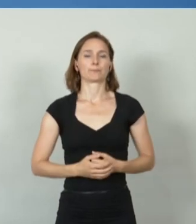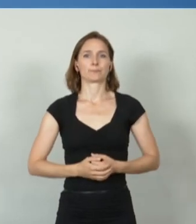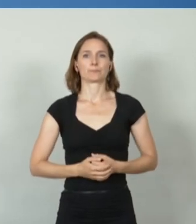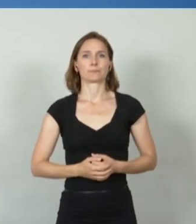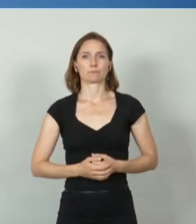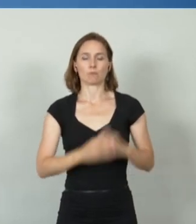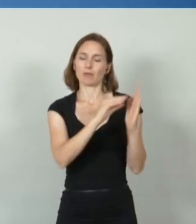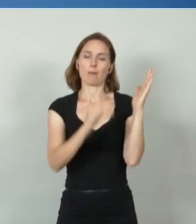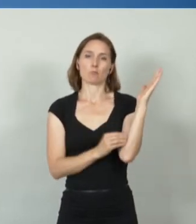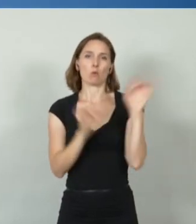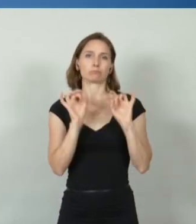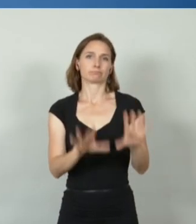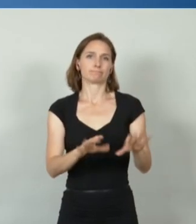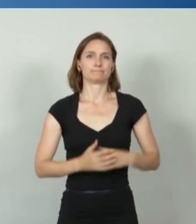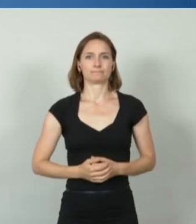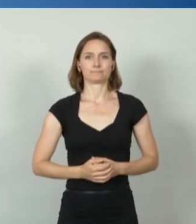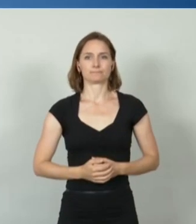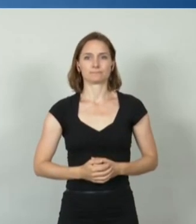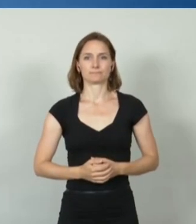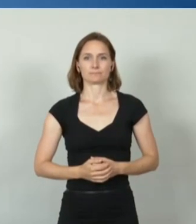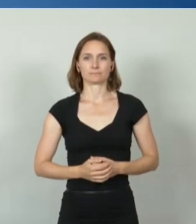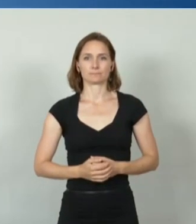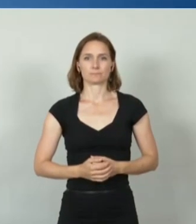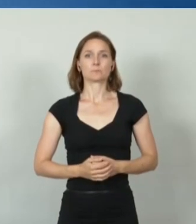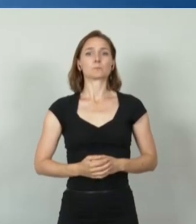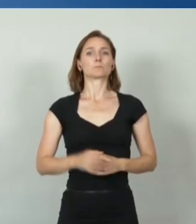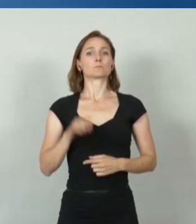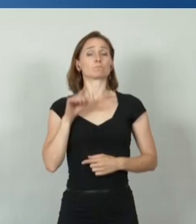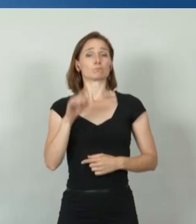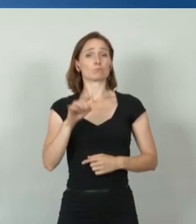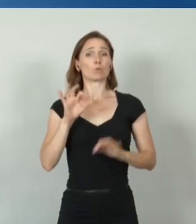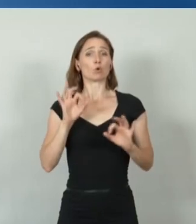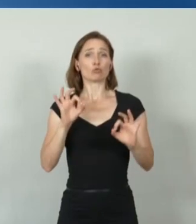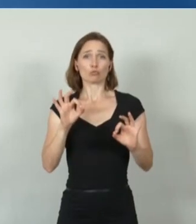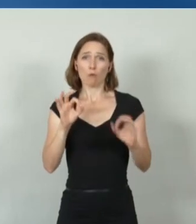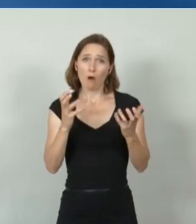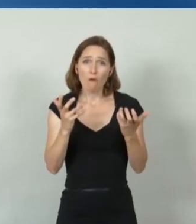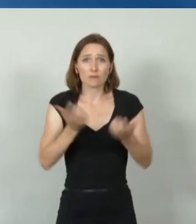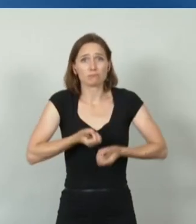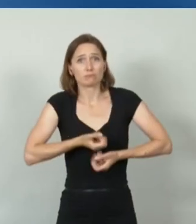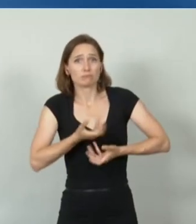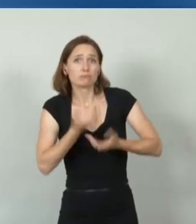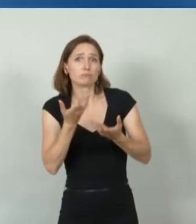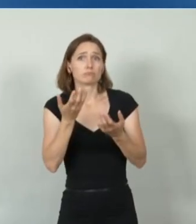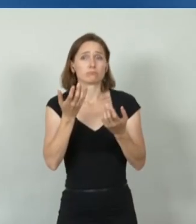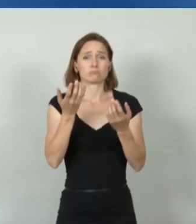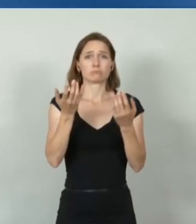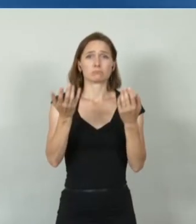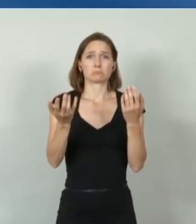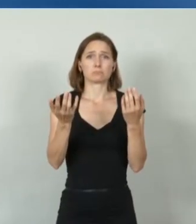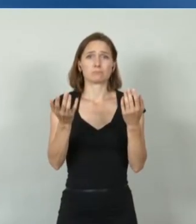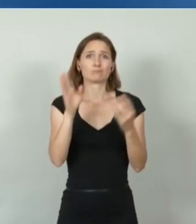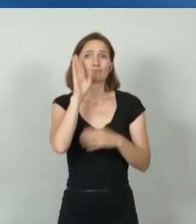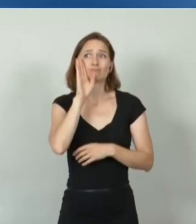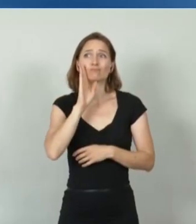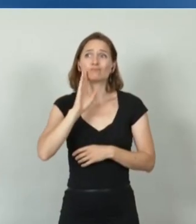l'amendement est repoussé oui je veux juste faire un petit commentaire histoire que ce soit plus simple pour vous quand vous appelez au vote je vous demanderai si possible